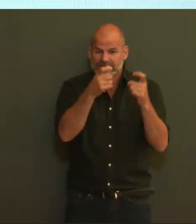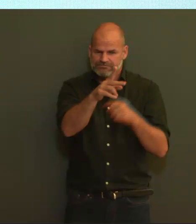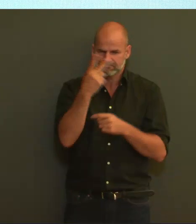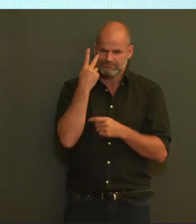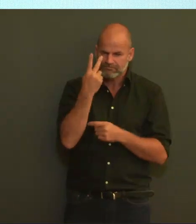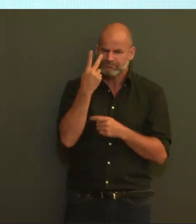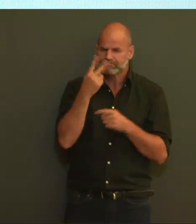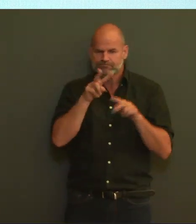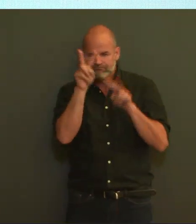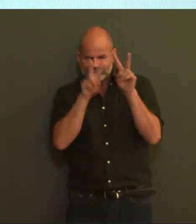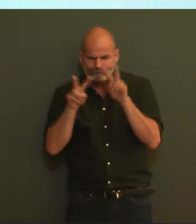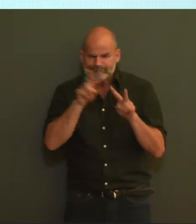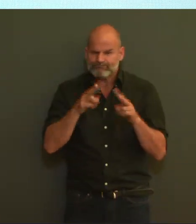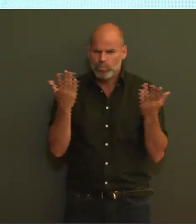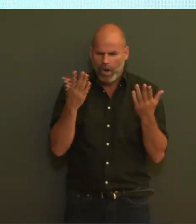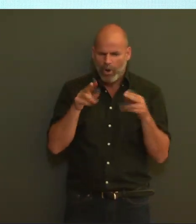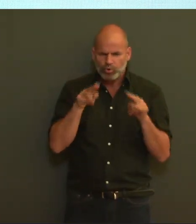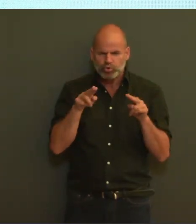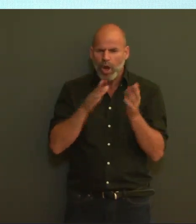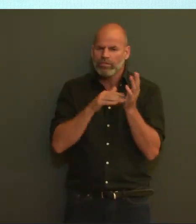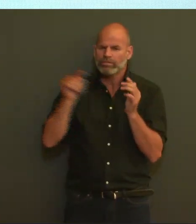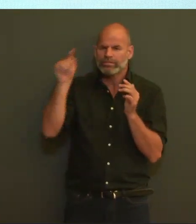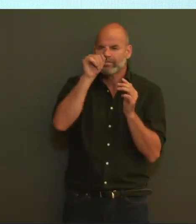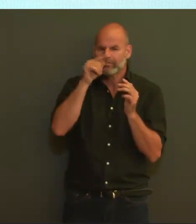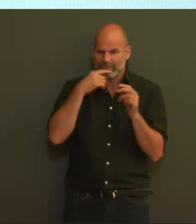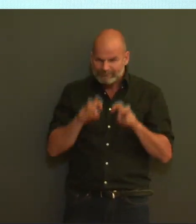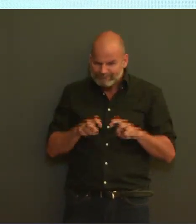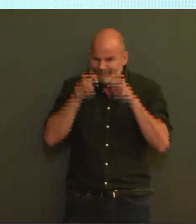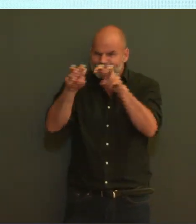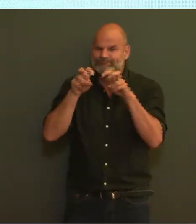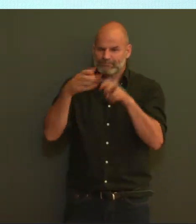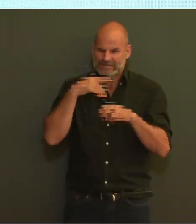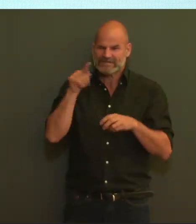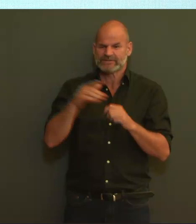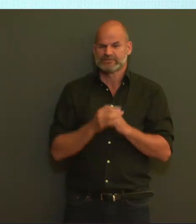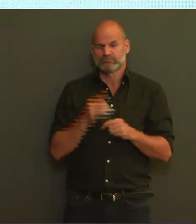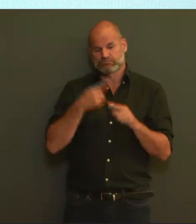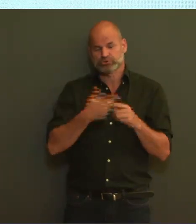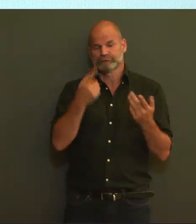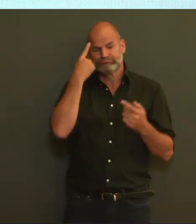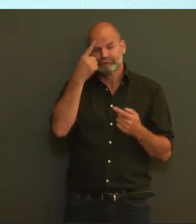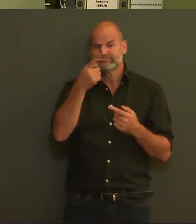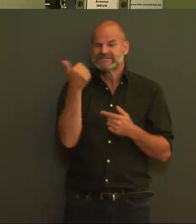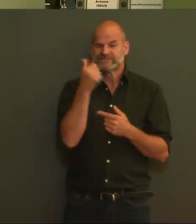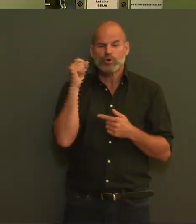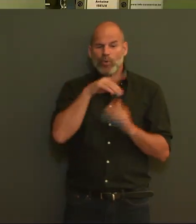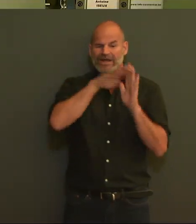ook als u in het buitenland bent. Dan wens ik u nog een fijne dag en dank u voor uw aandacht.